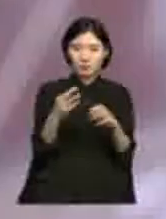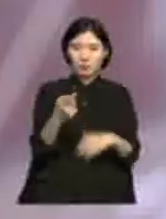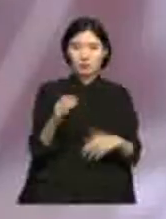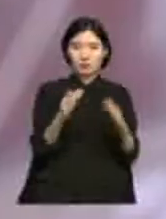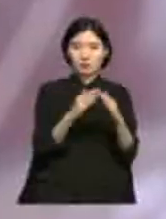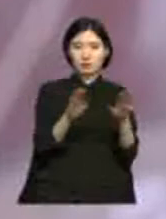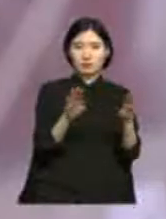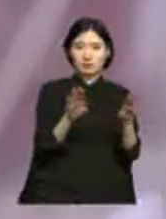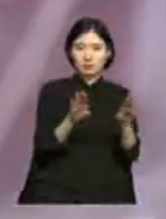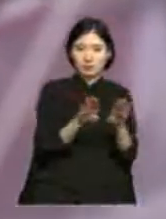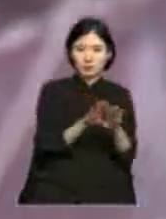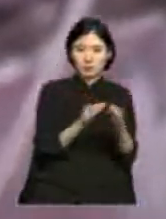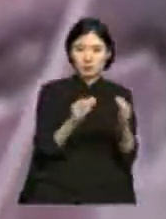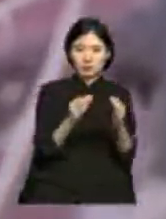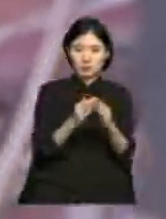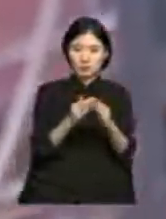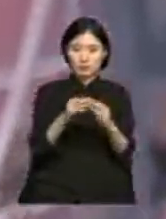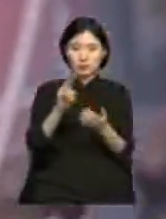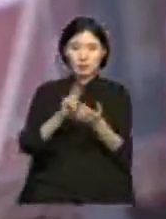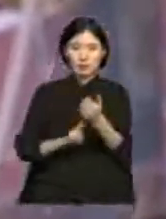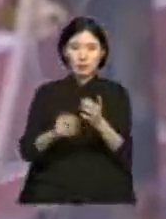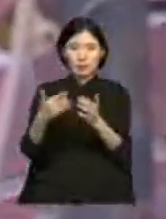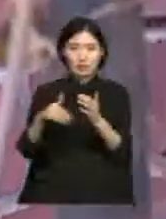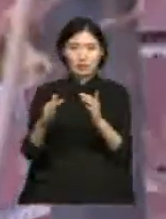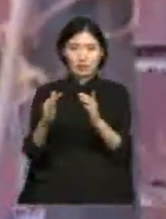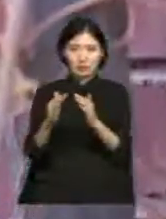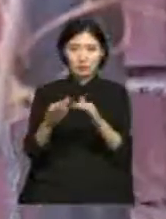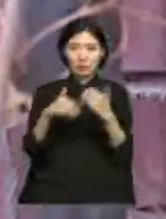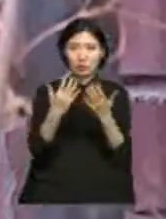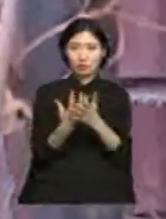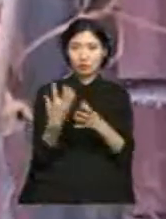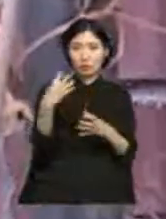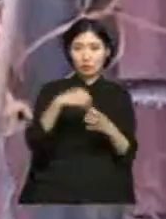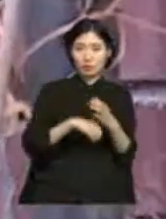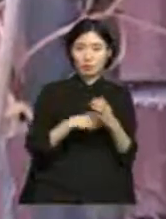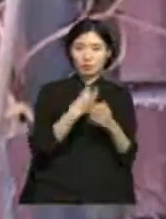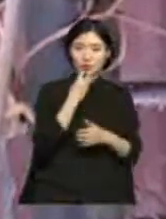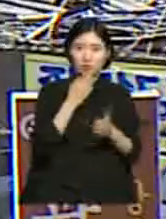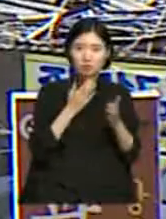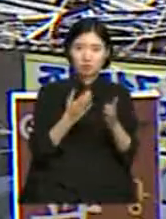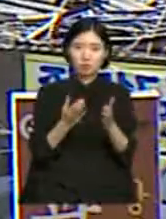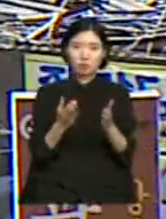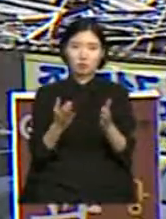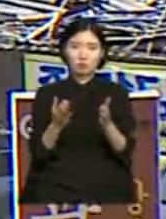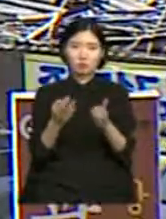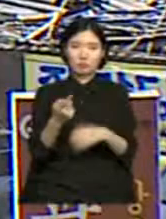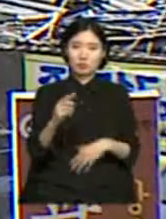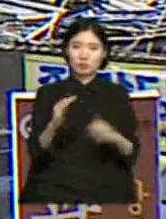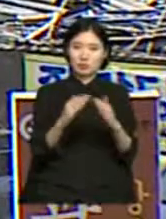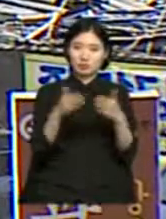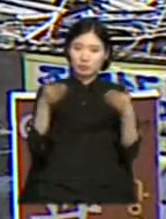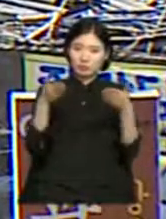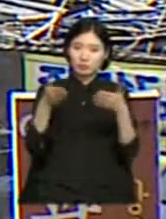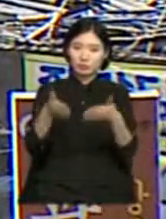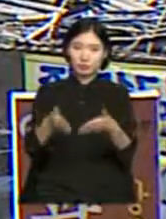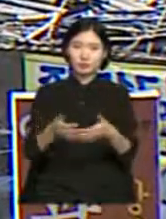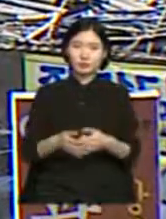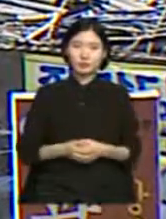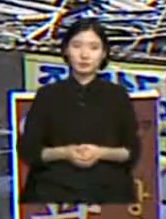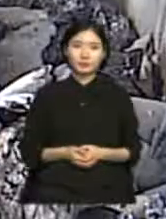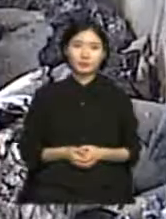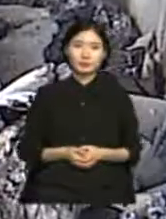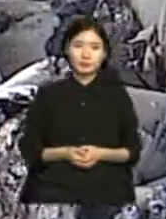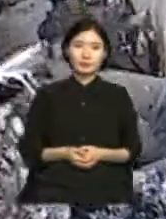폐가와 미분양된 신규 주택을 모두 포함한 수치로 경기도 등 수도권 지역에 빈집이 집중된 것으로